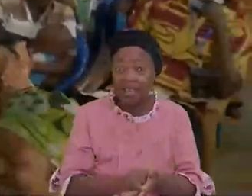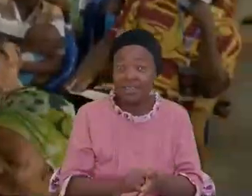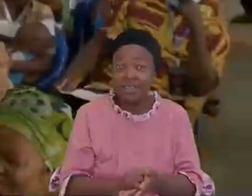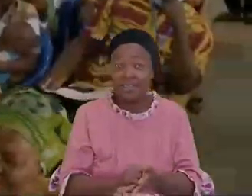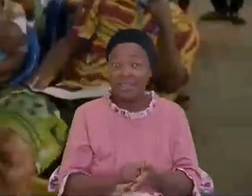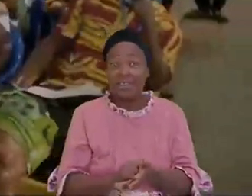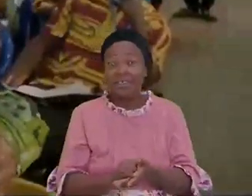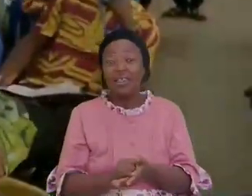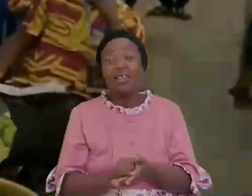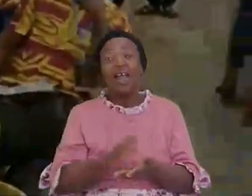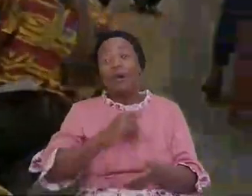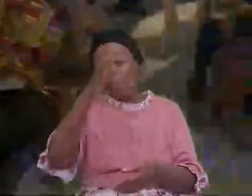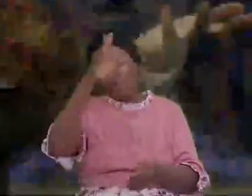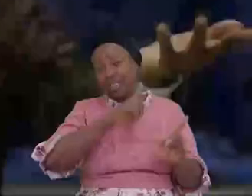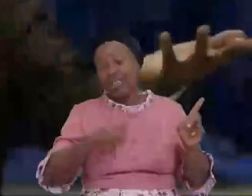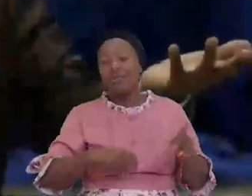j'ai parlé à la femme.